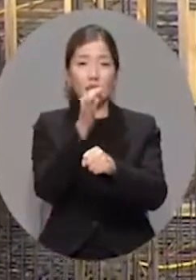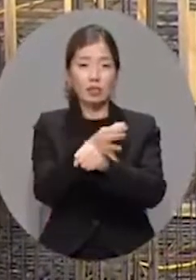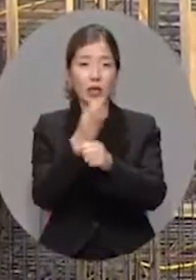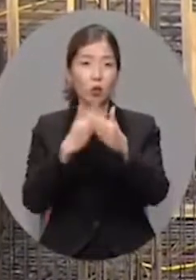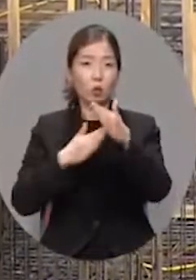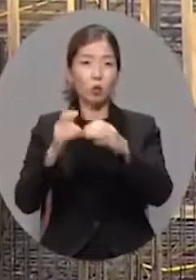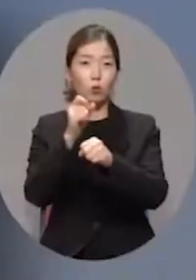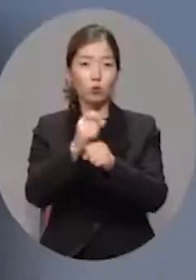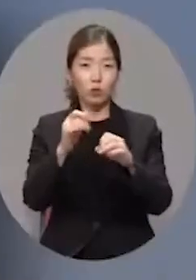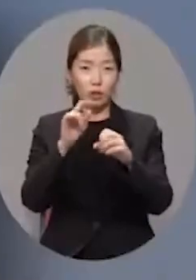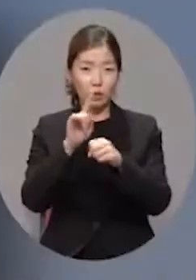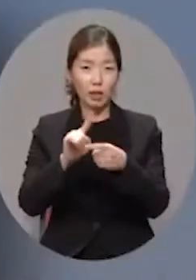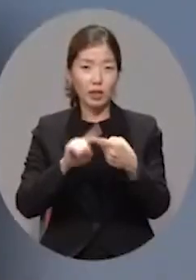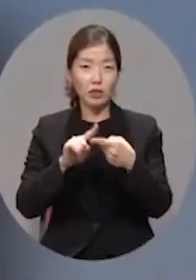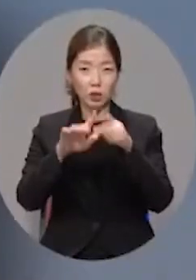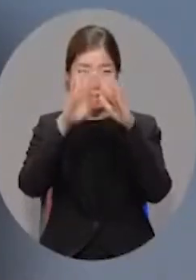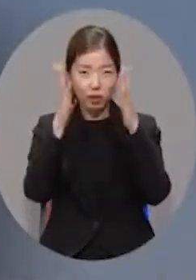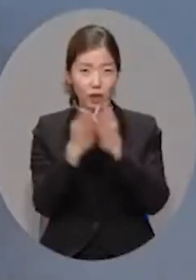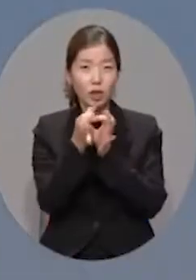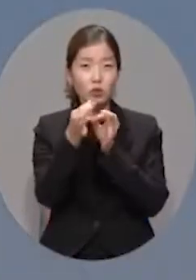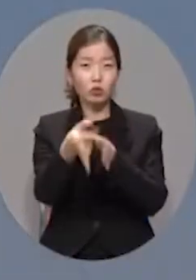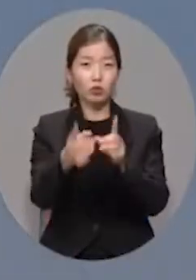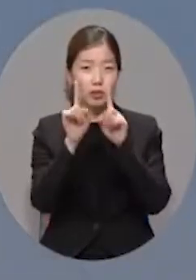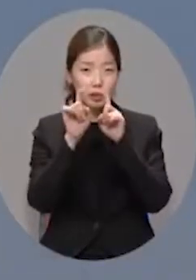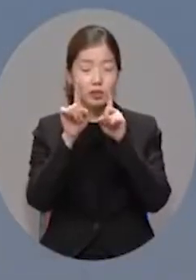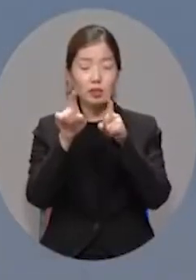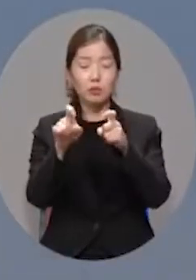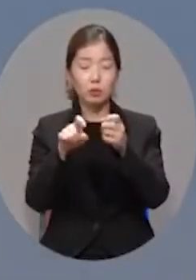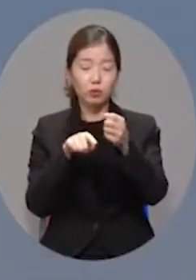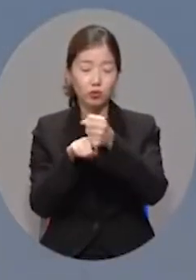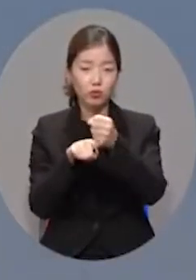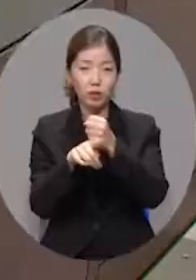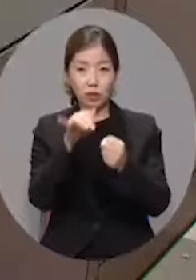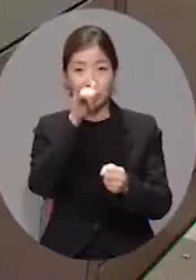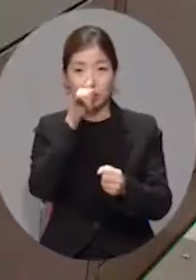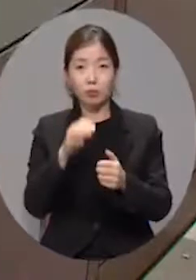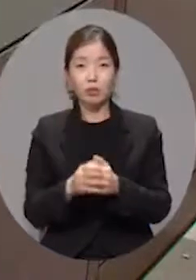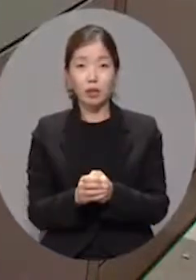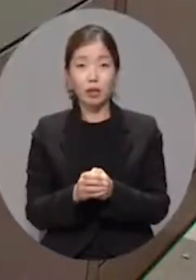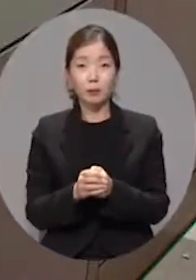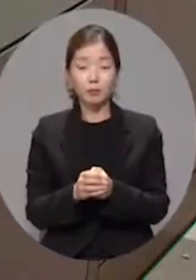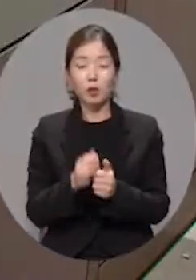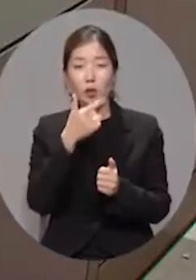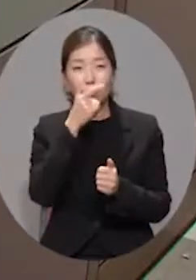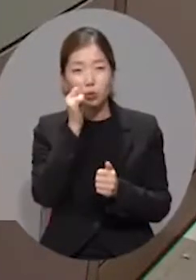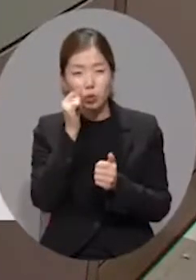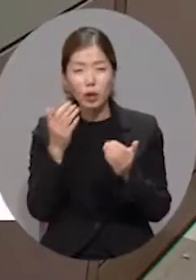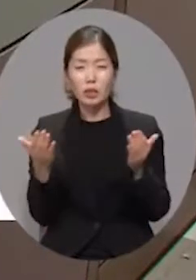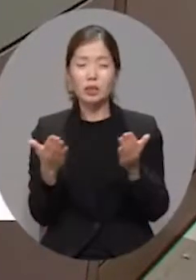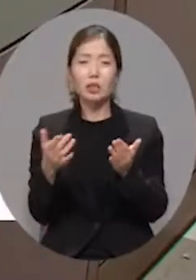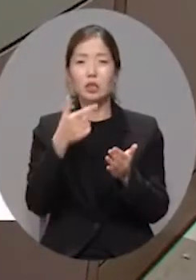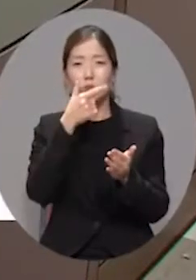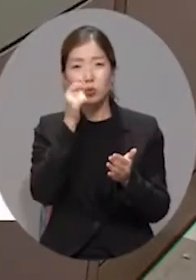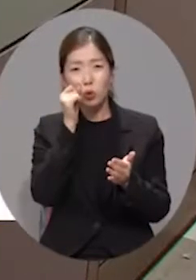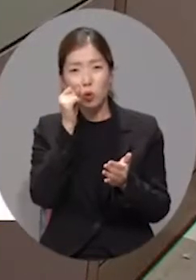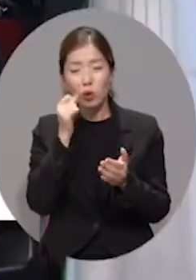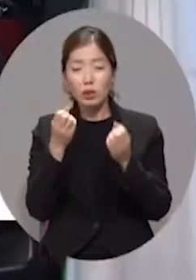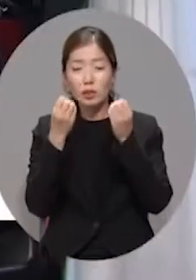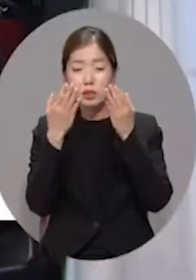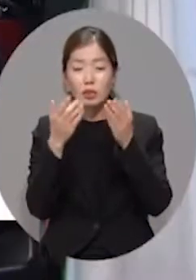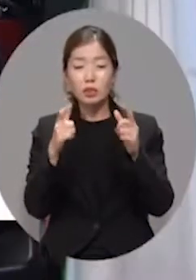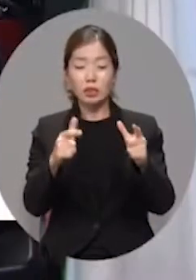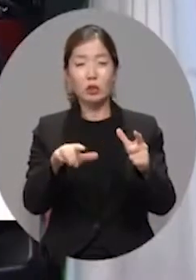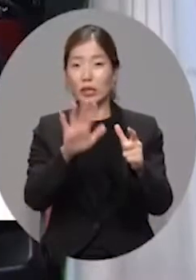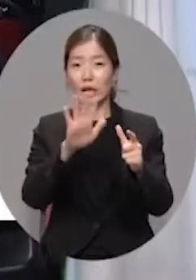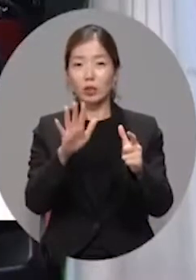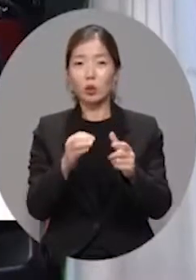공무원은 모두 투기 의심자로 분류돼 심층 조사를 받게 됩니다. 다만 부족한 인력 탓에 신규 개발 지역이